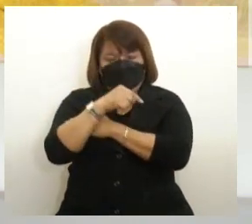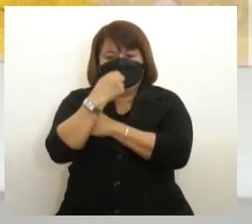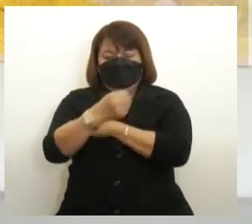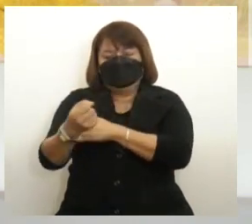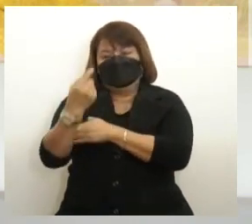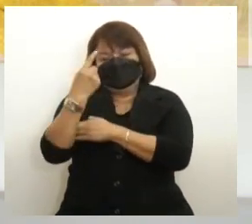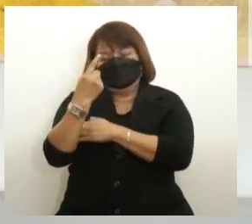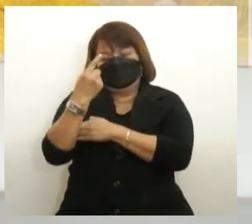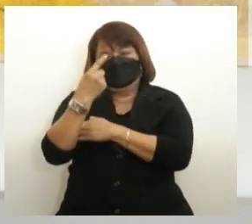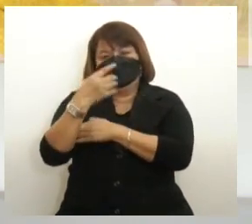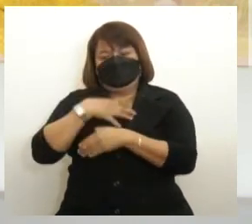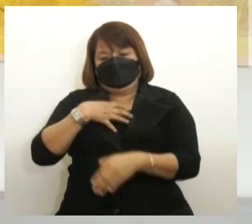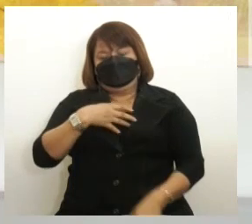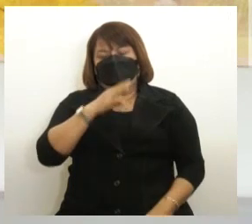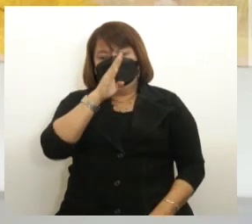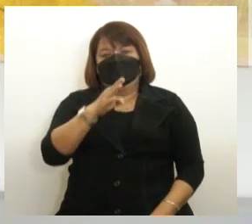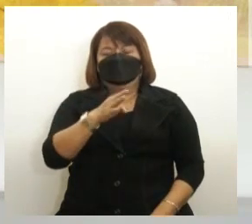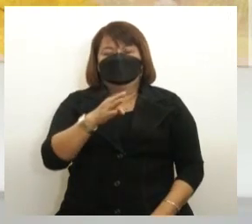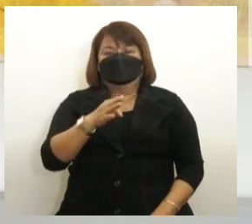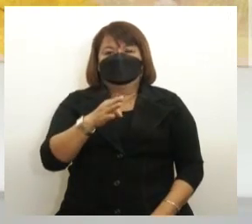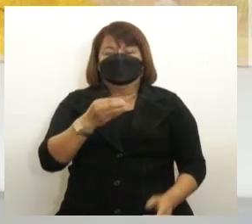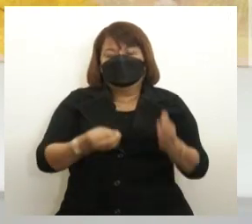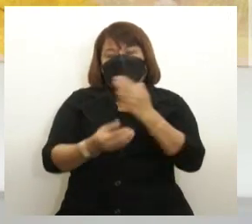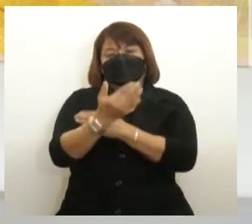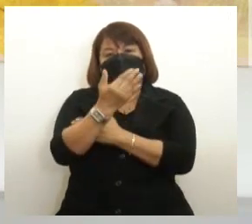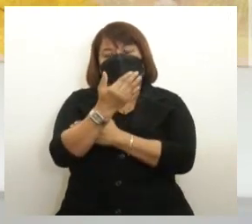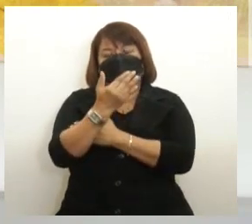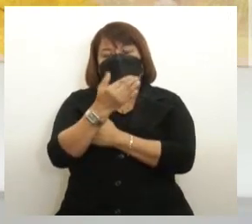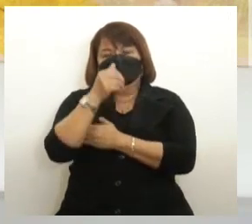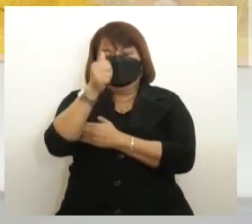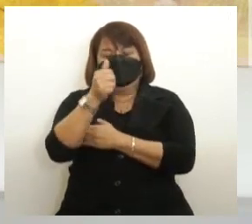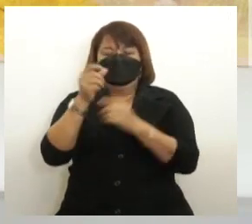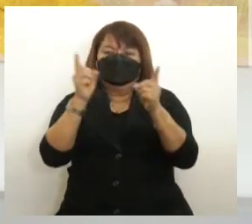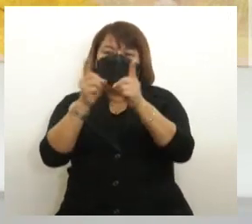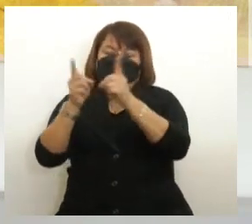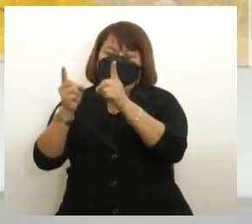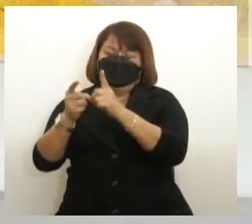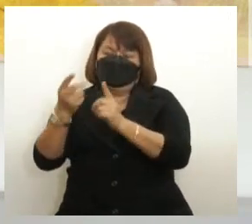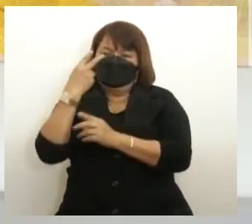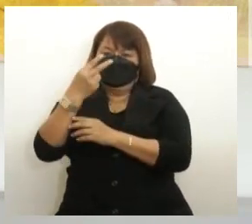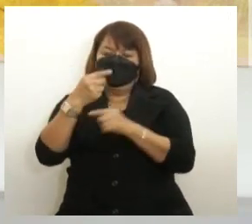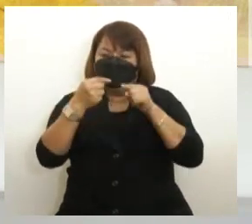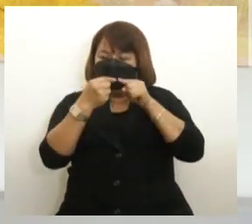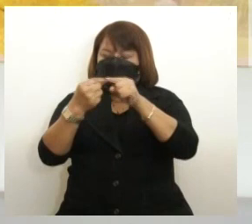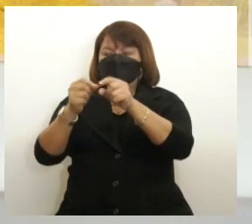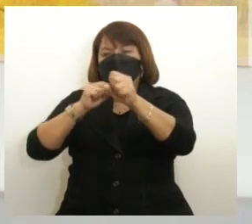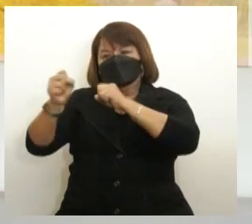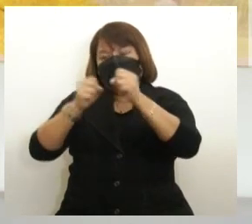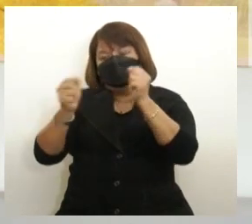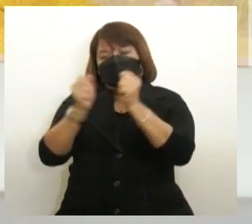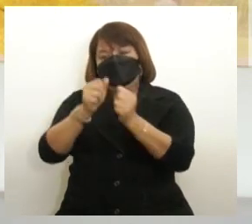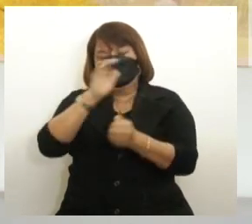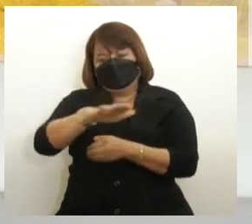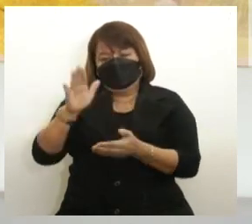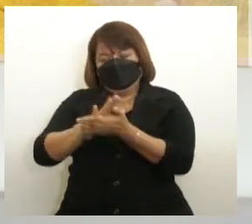อยากจะขออนุญาตนำเรียนในโอกาสที่ดีและไปพบเห็นแล้วก็อยากมาต่อยอดสื่อสารไปยังโรงเรียนต่